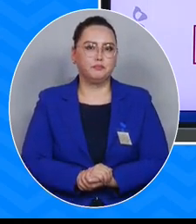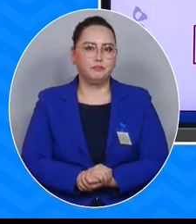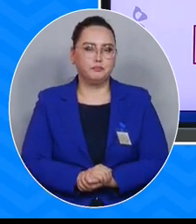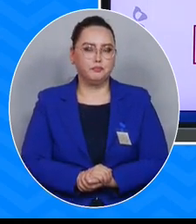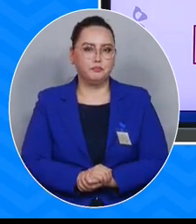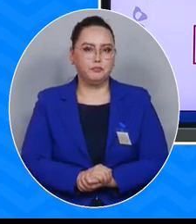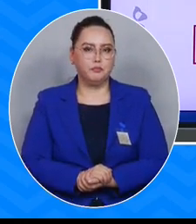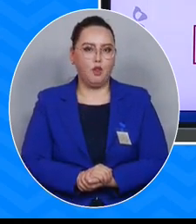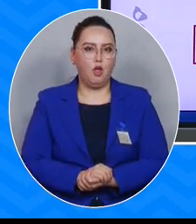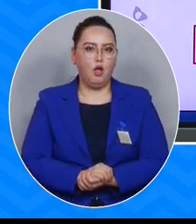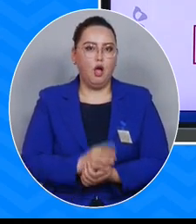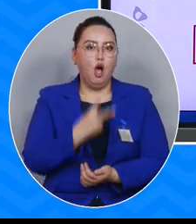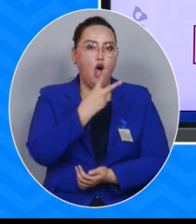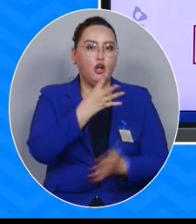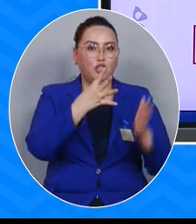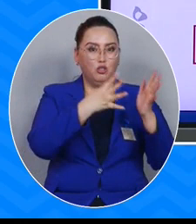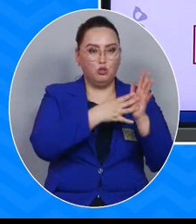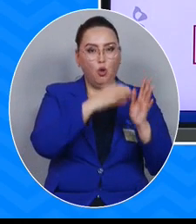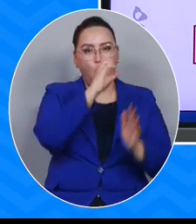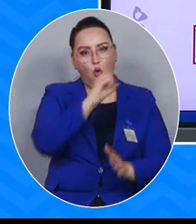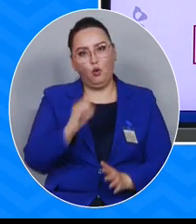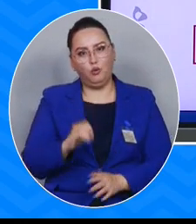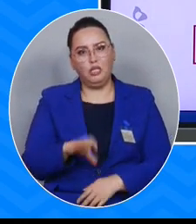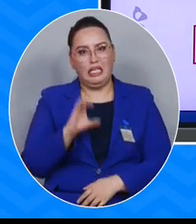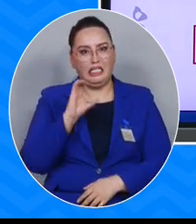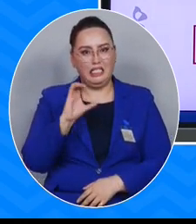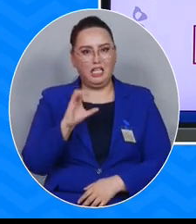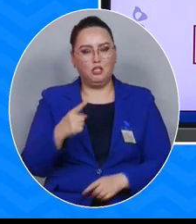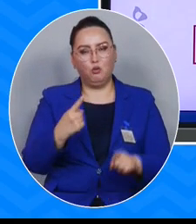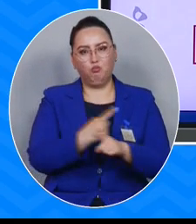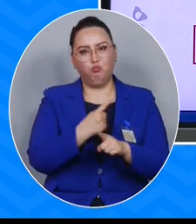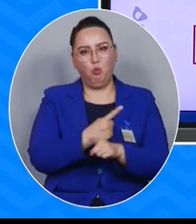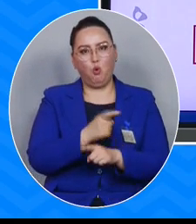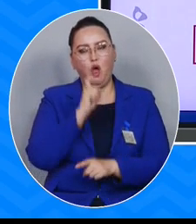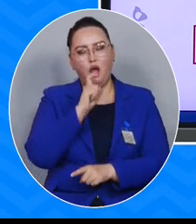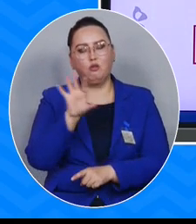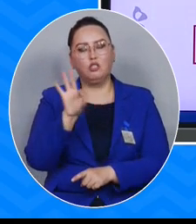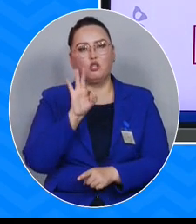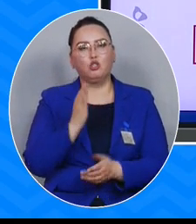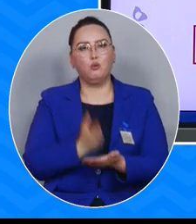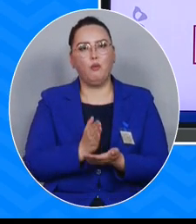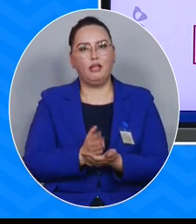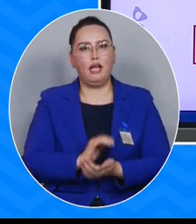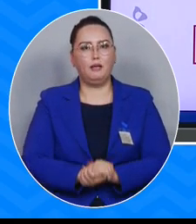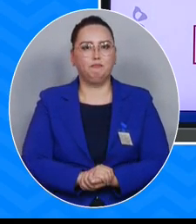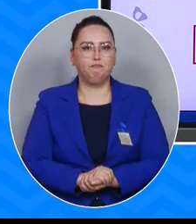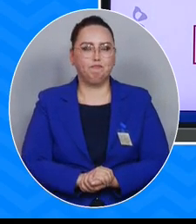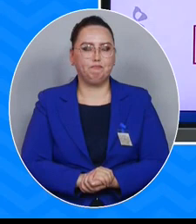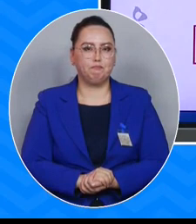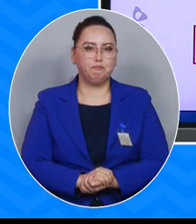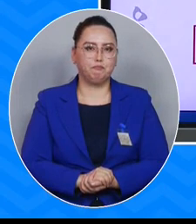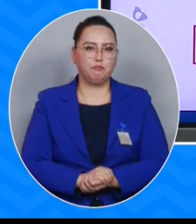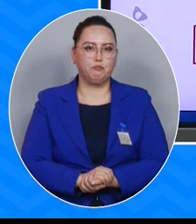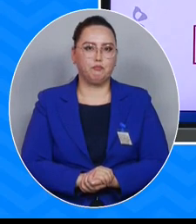-23-23 хойу нолохоор сэгэсэн харүйлтэг сонхасын бай. Задахэр сэгэсэн харүйлтэн диямар харүйлтвэй бүгдээрэй харчхай.